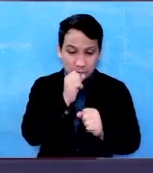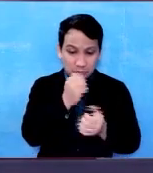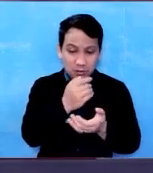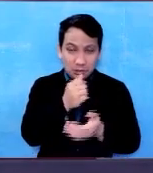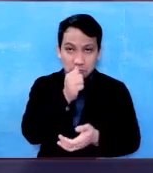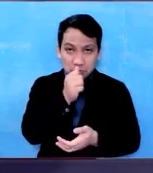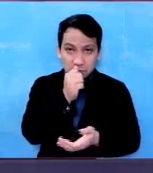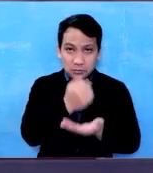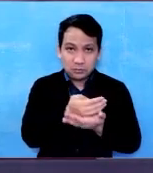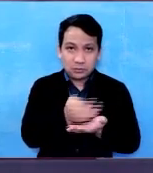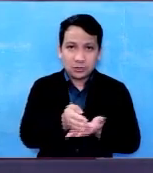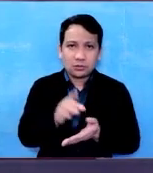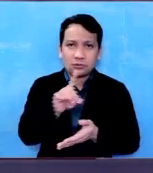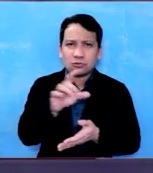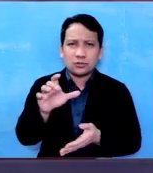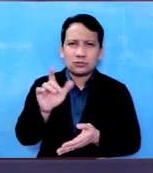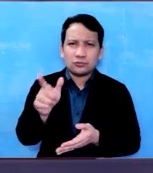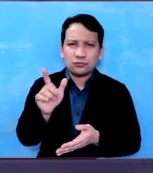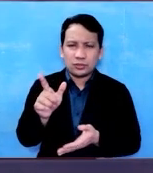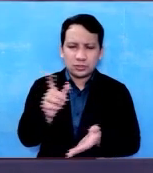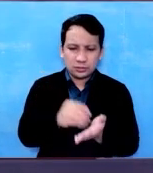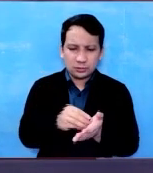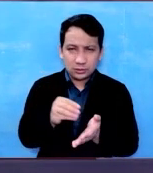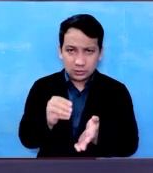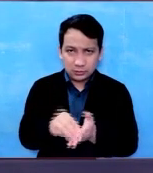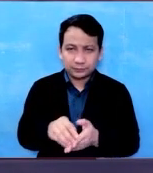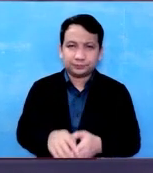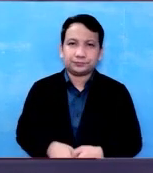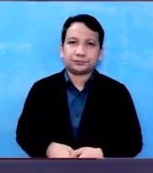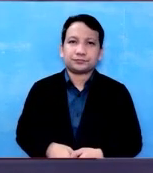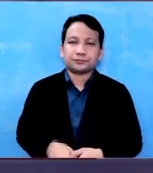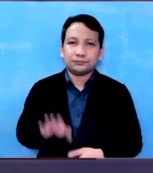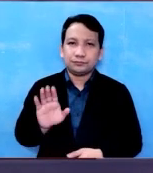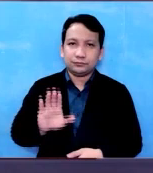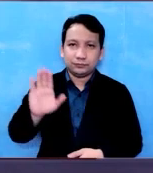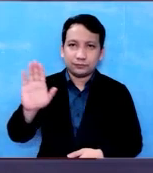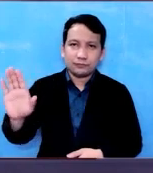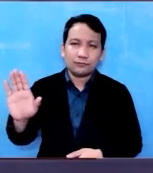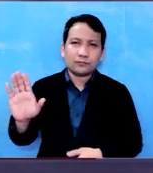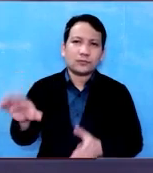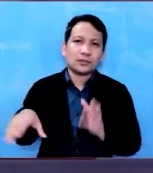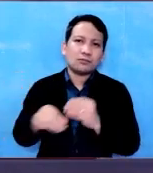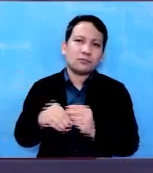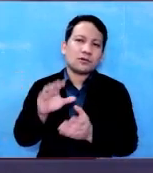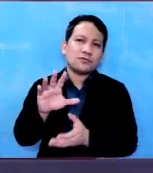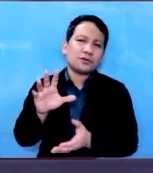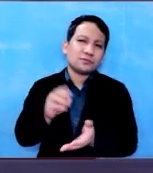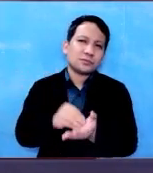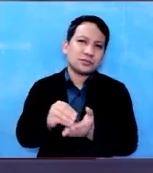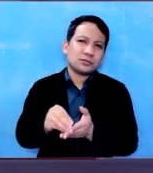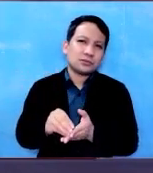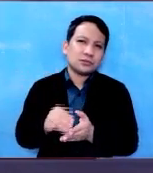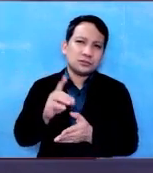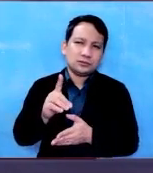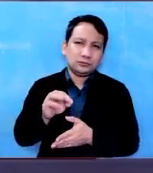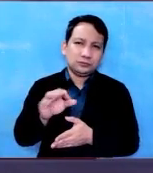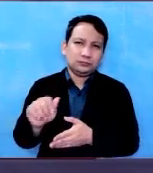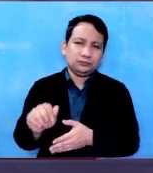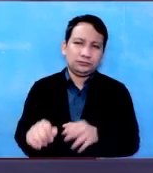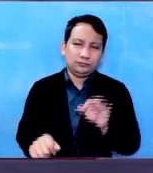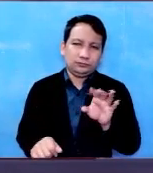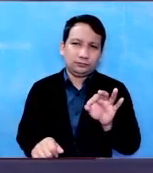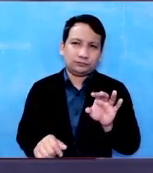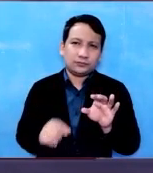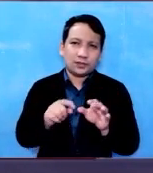ang 120 million pesos sa Department of Education, 5 million pesos sa Department of Foreign Affairs, 19.2